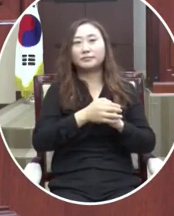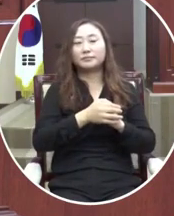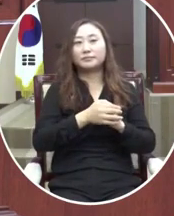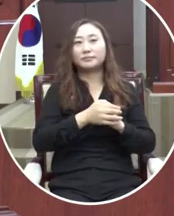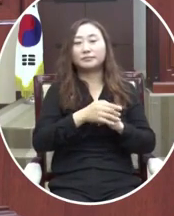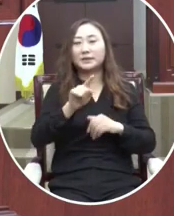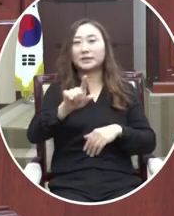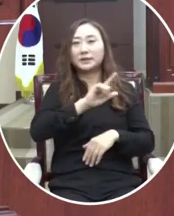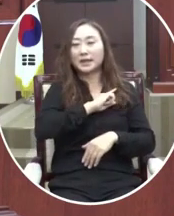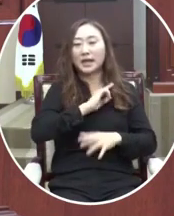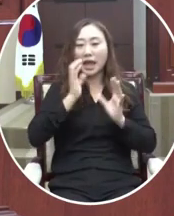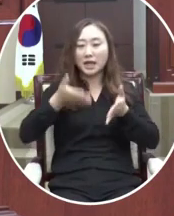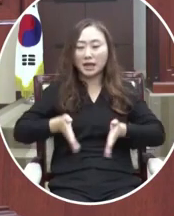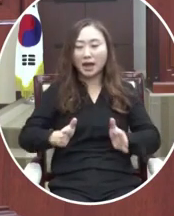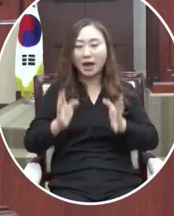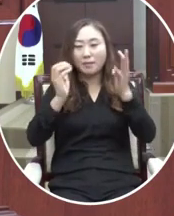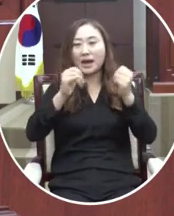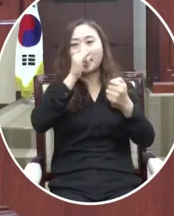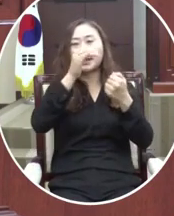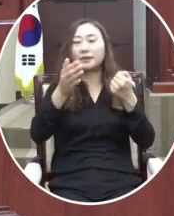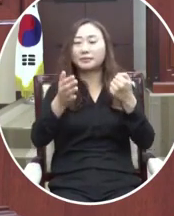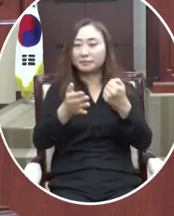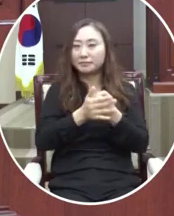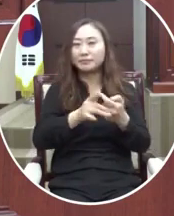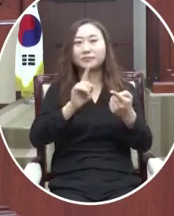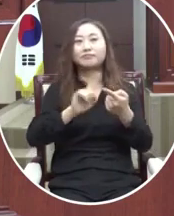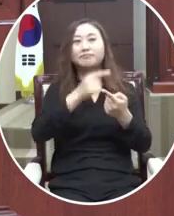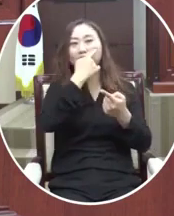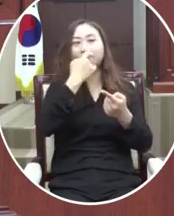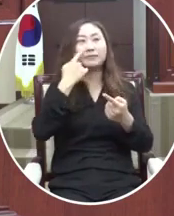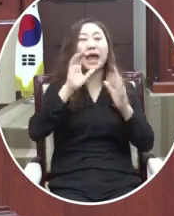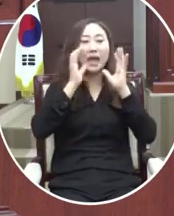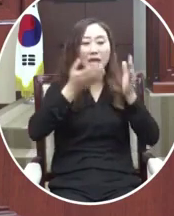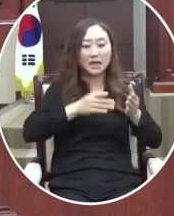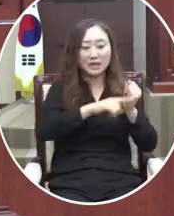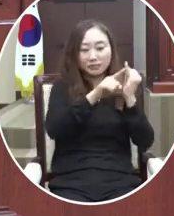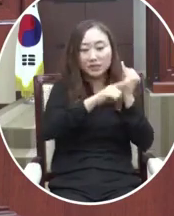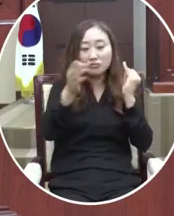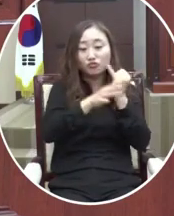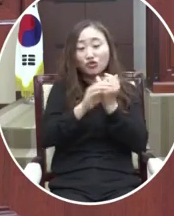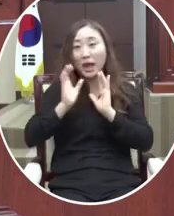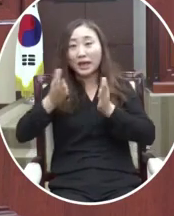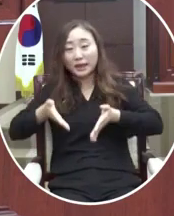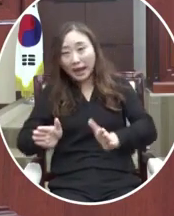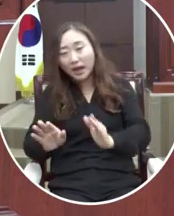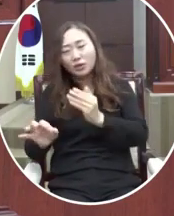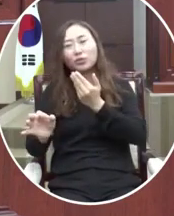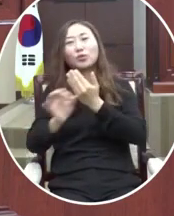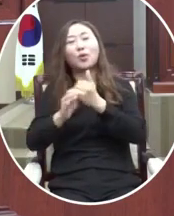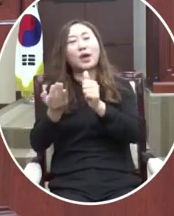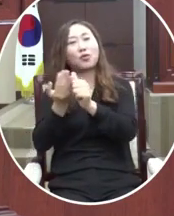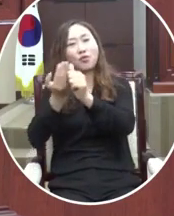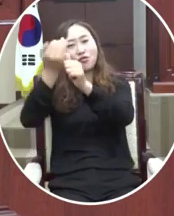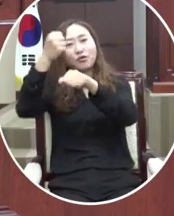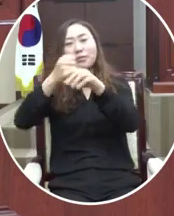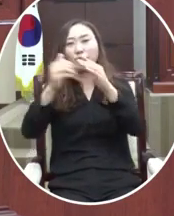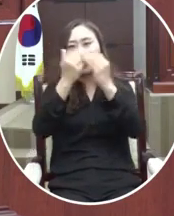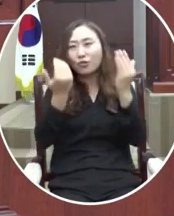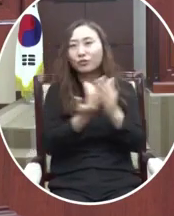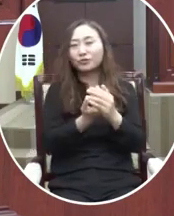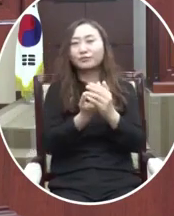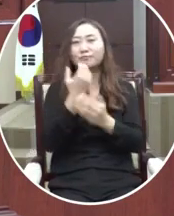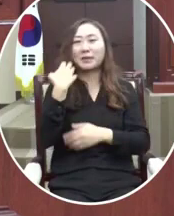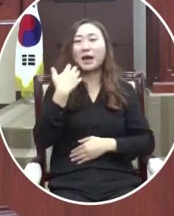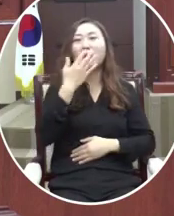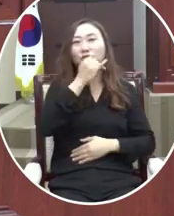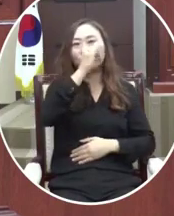출산율로 아큐이 좋은 도시임을 입증한만큼 임신부터 출산 보유지 촘촘한 공공 틈새 돌봄